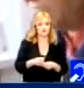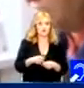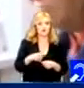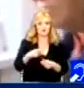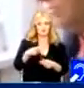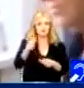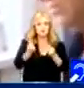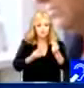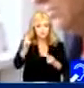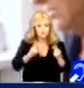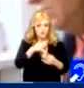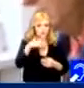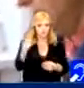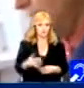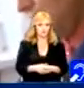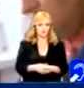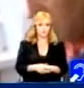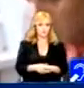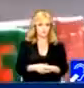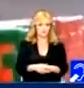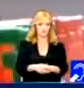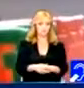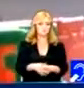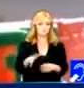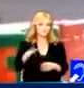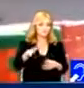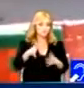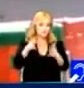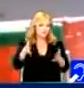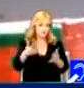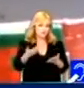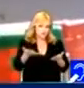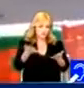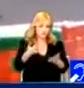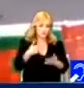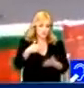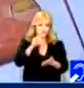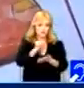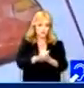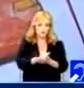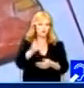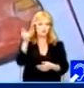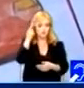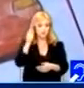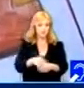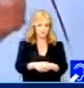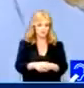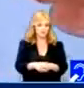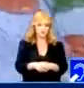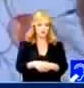ei și, în ultimul rând, cu terapii cognitive, fiindcă, mă rog, trebuie să punem accentul și pe partea